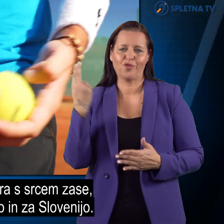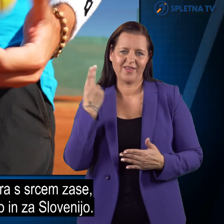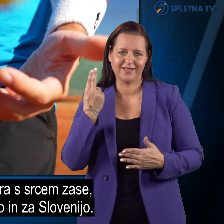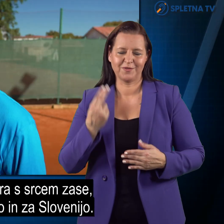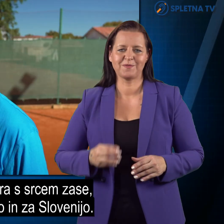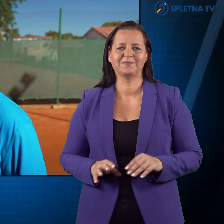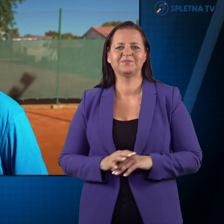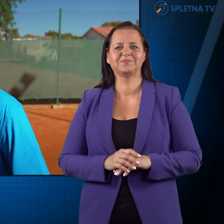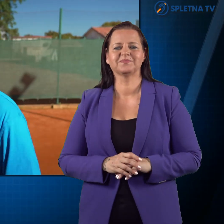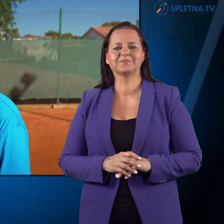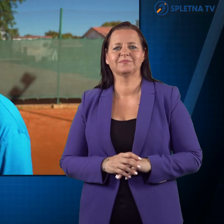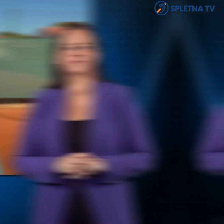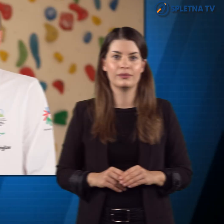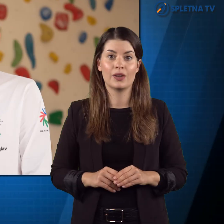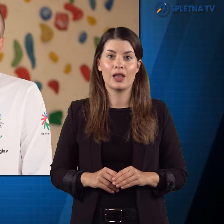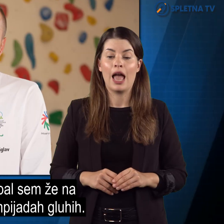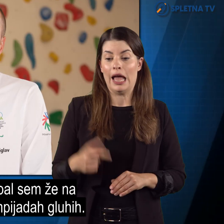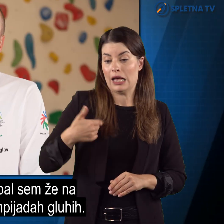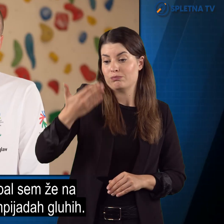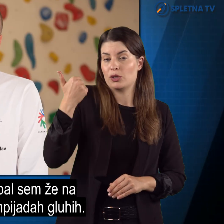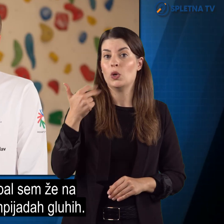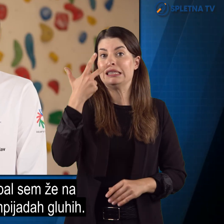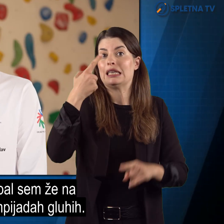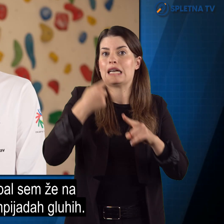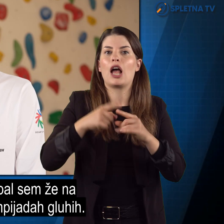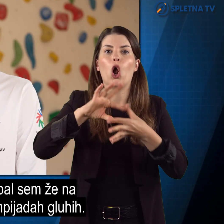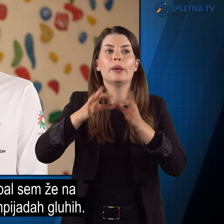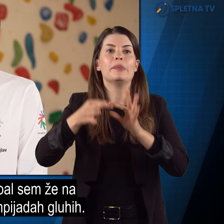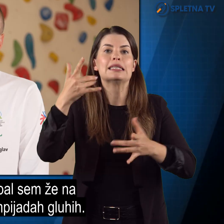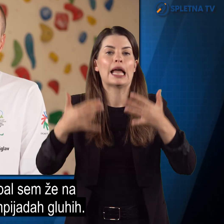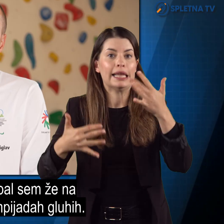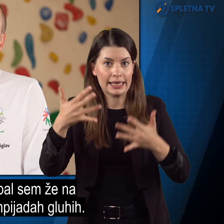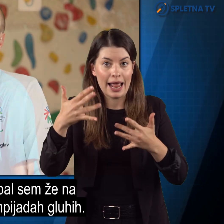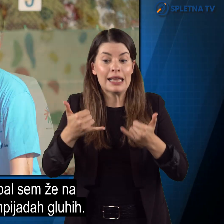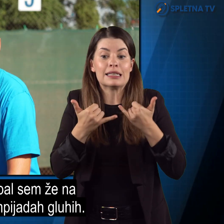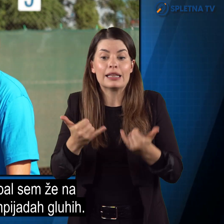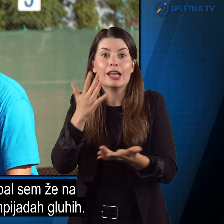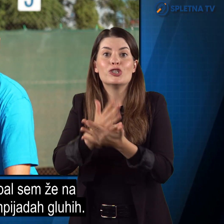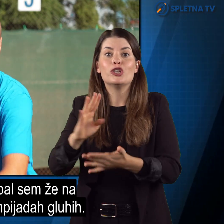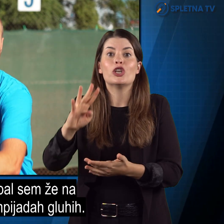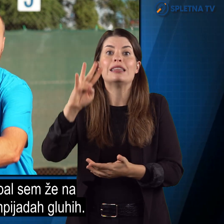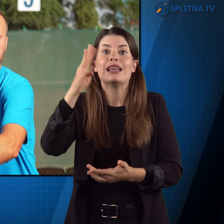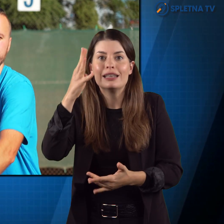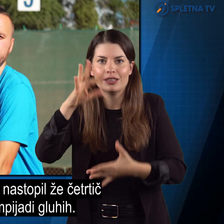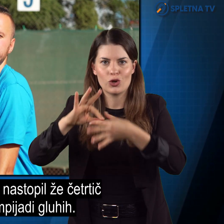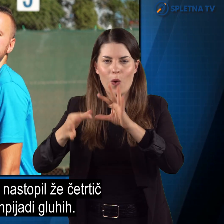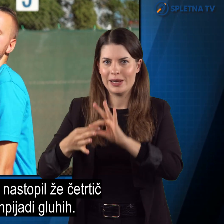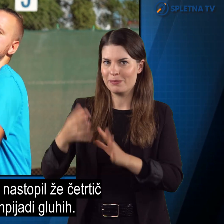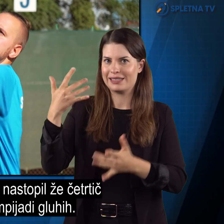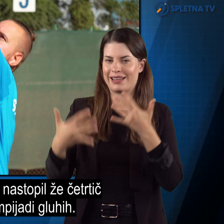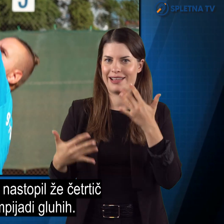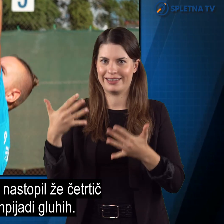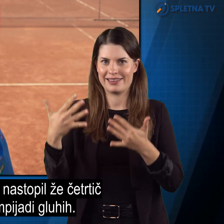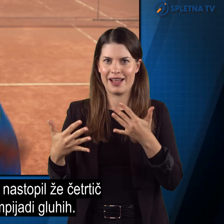za Slovenijo. Bil sem na 3. olimpijadi in sedaj